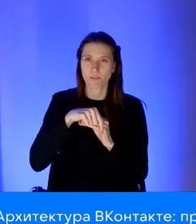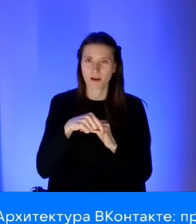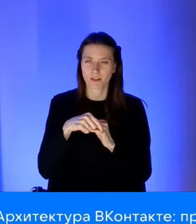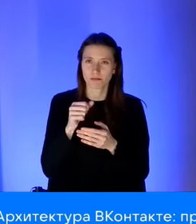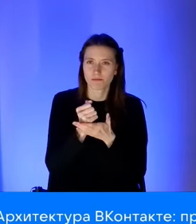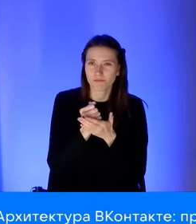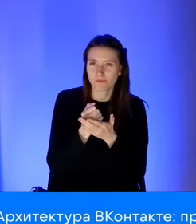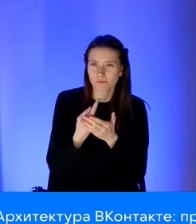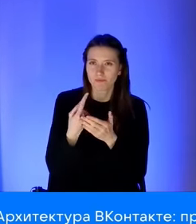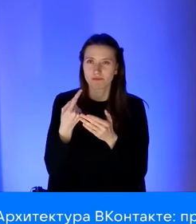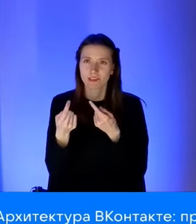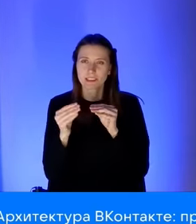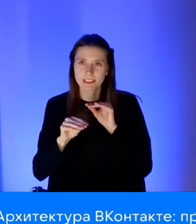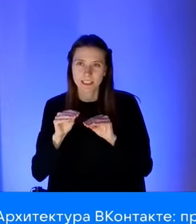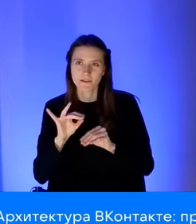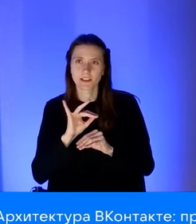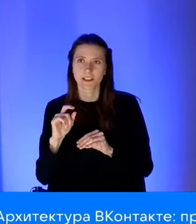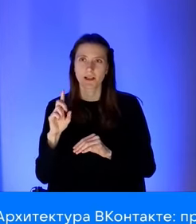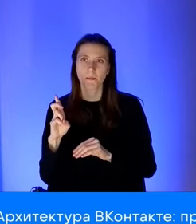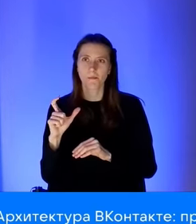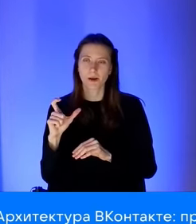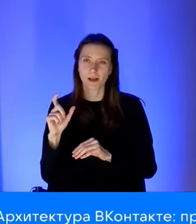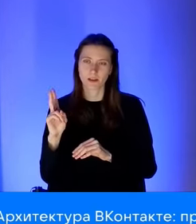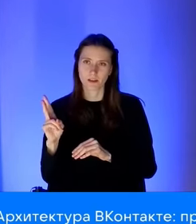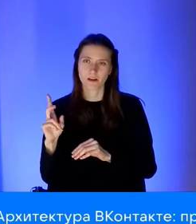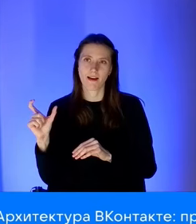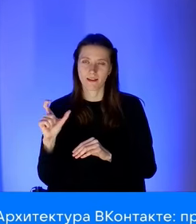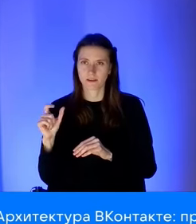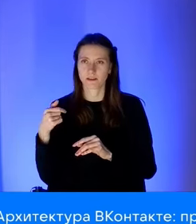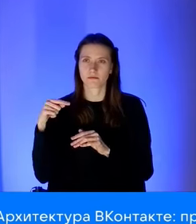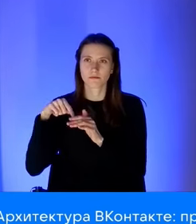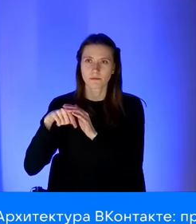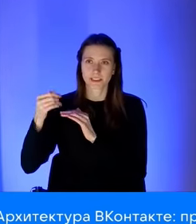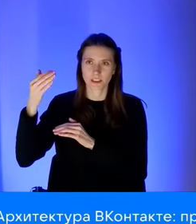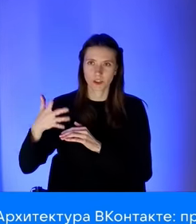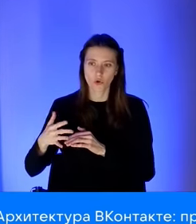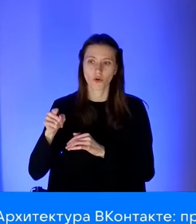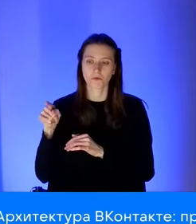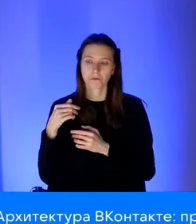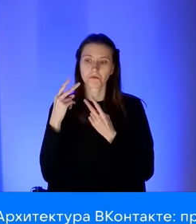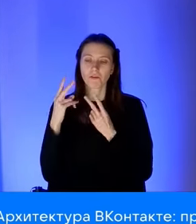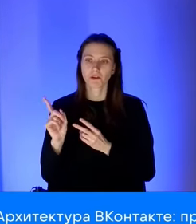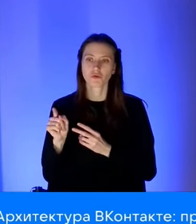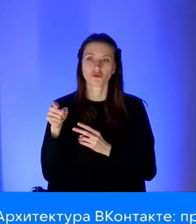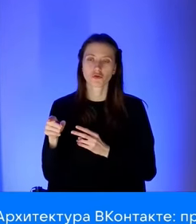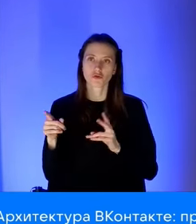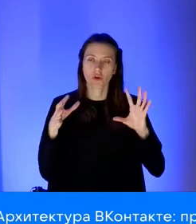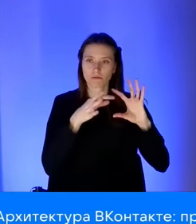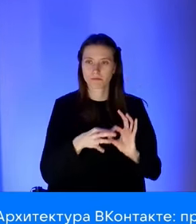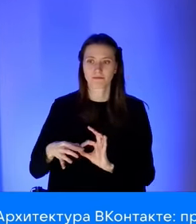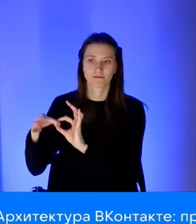и уже backend идёт в различный базы данных тут мы видим что способ хождения - это некоторый